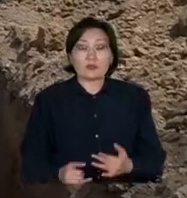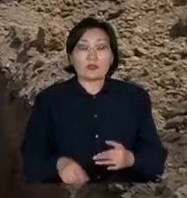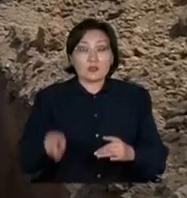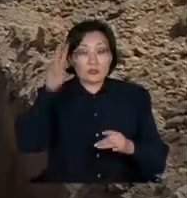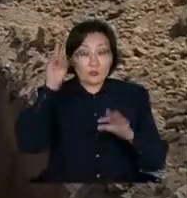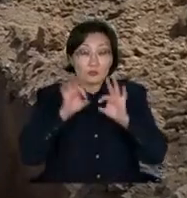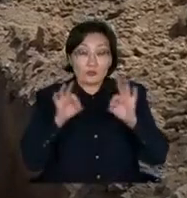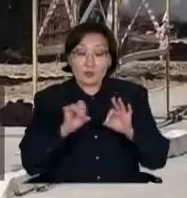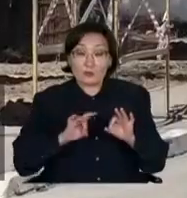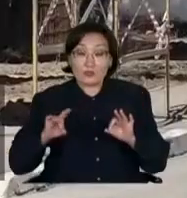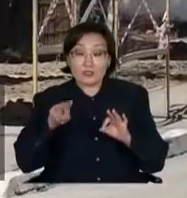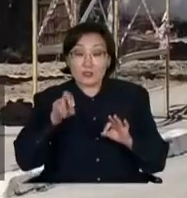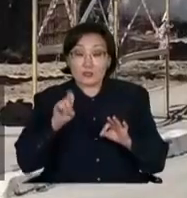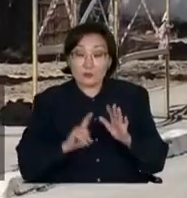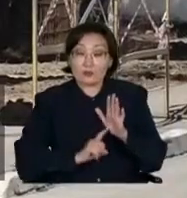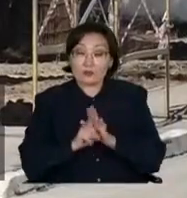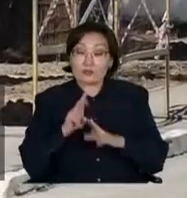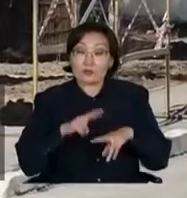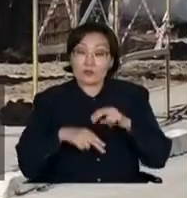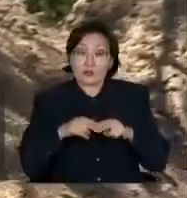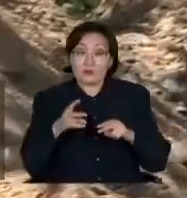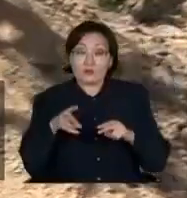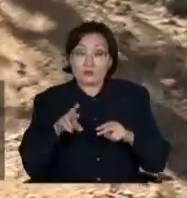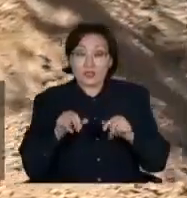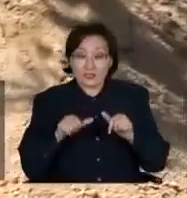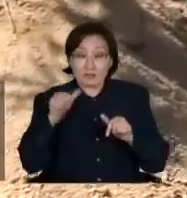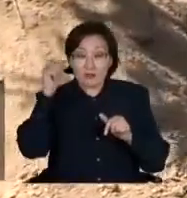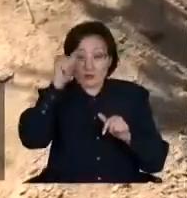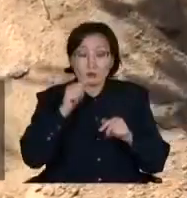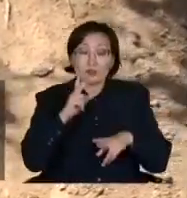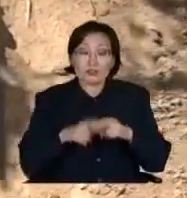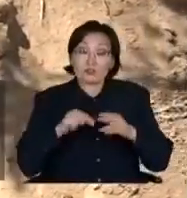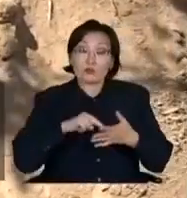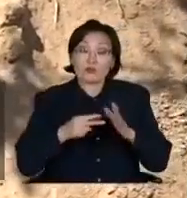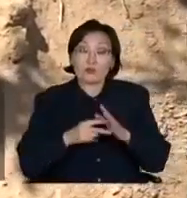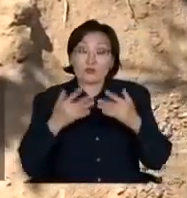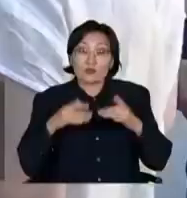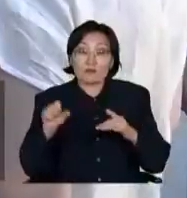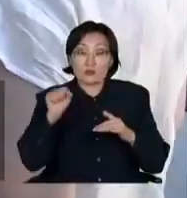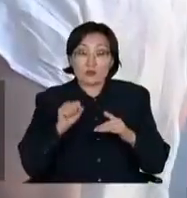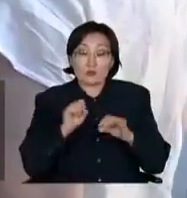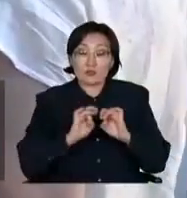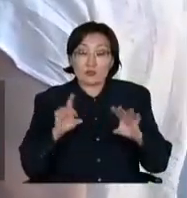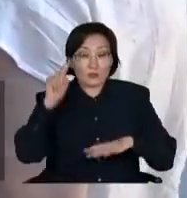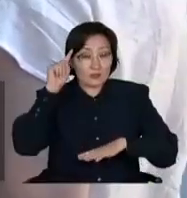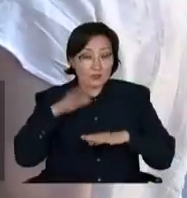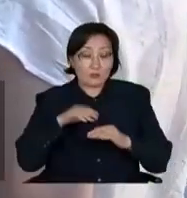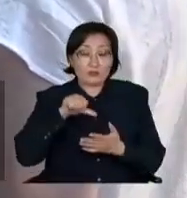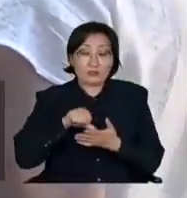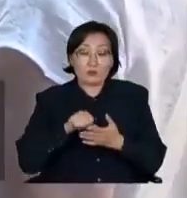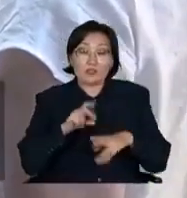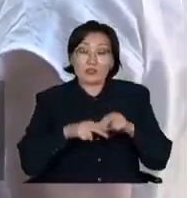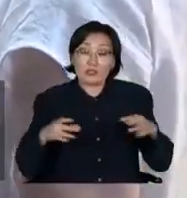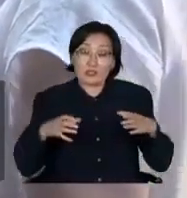Канализационные сети в микрорайоне Саяла начали прокладывать в июне этого года. Завершение планируется уже в августе, рассказали акиму представители